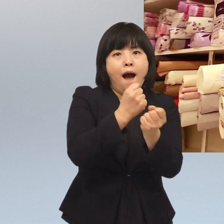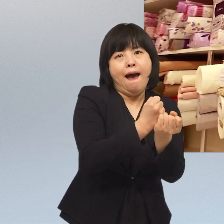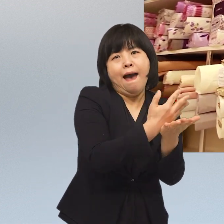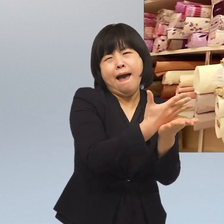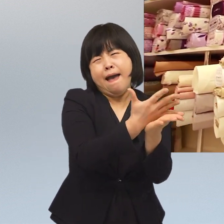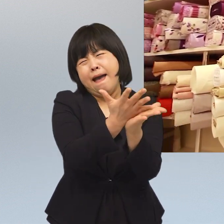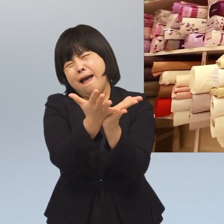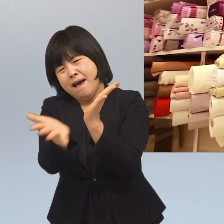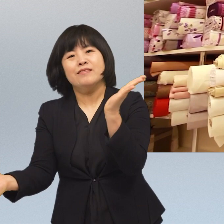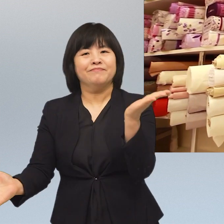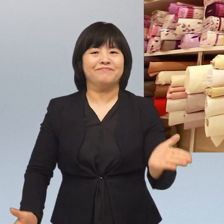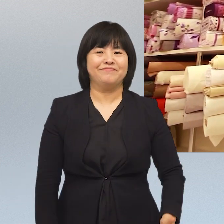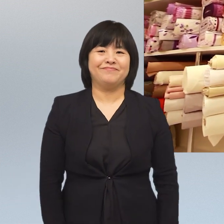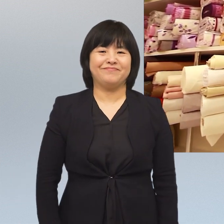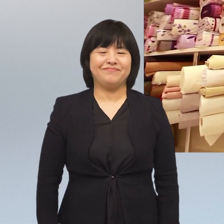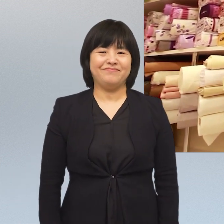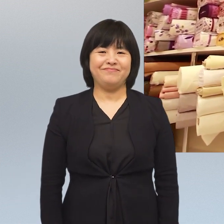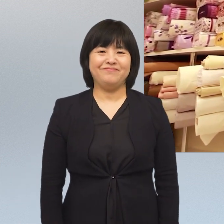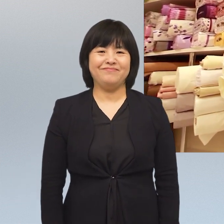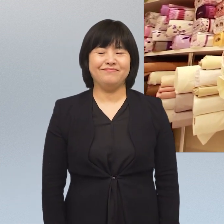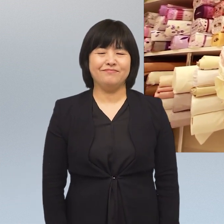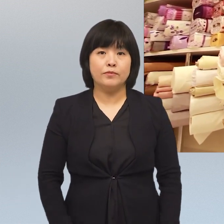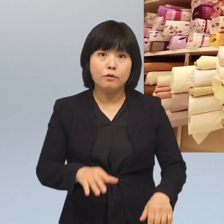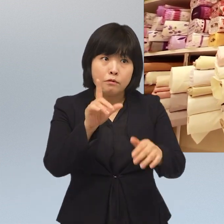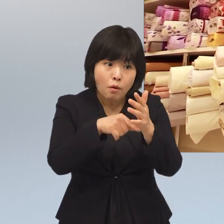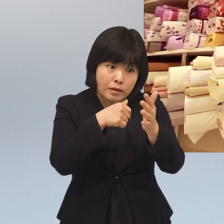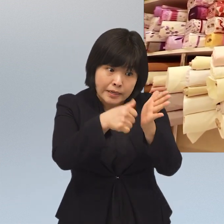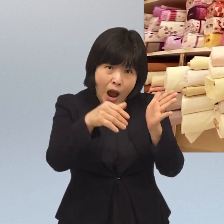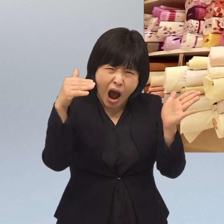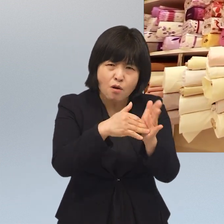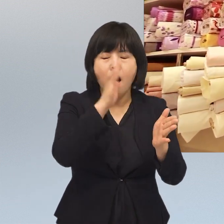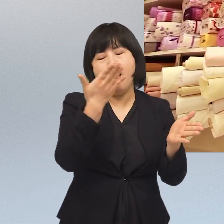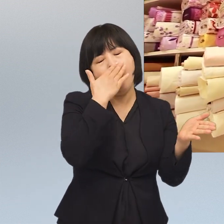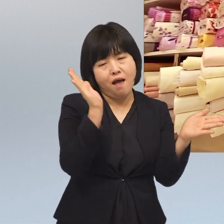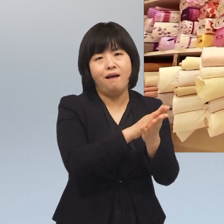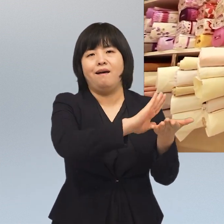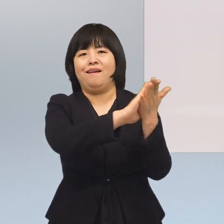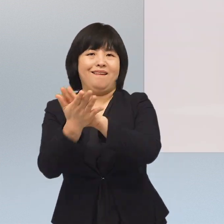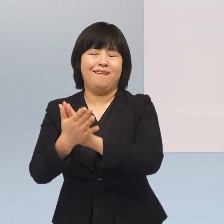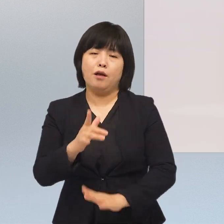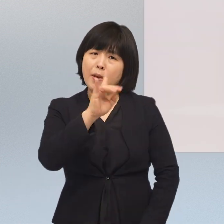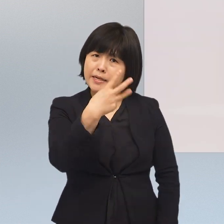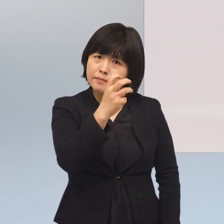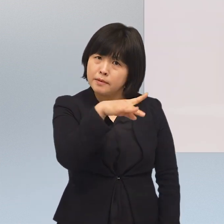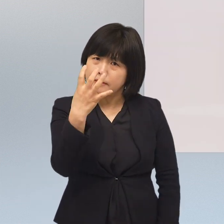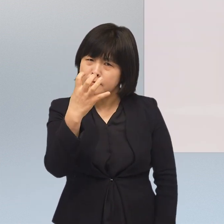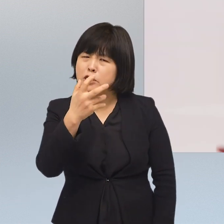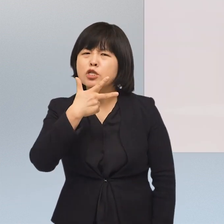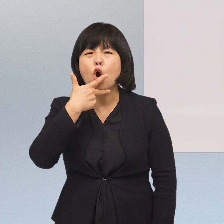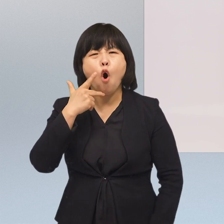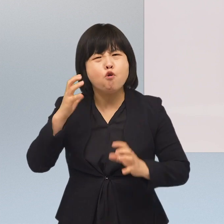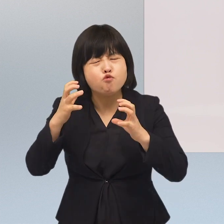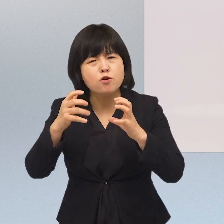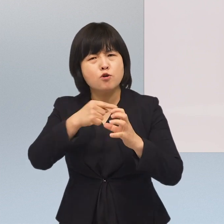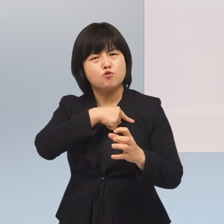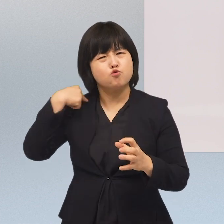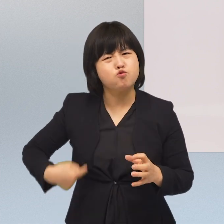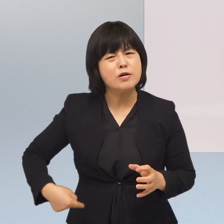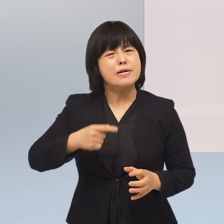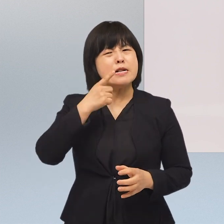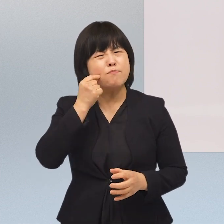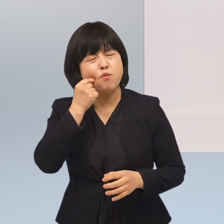색감과 옷감의 종류도 늘어났다. 소재의 변화가 있습니다. 그래서 3, 40년대 때는 뭐